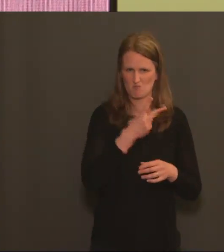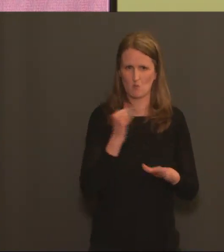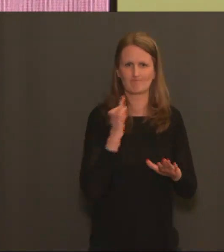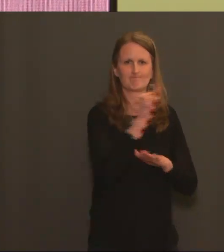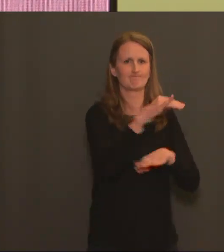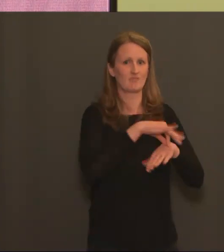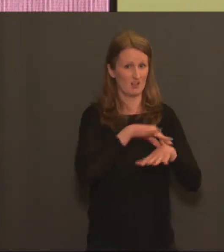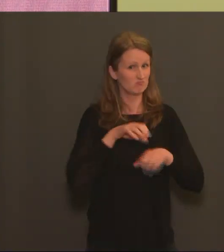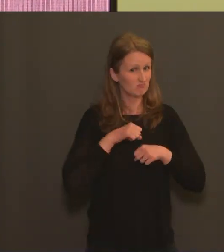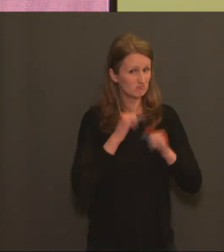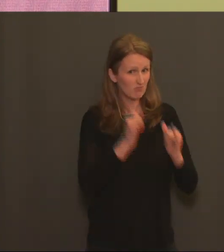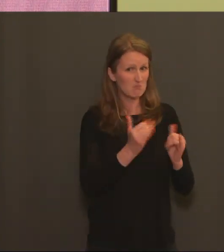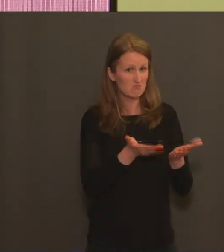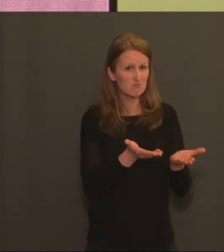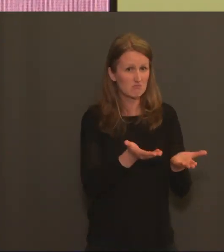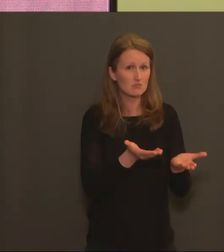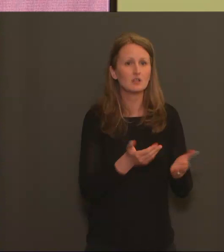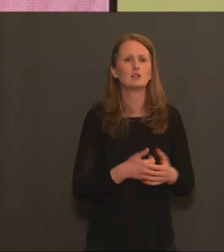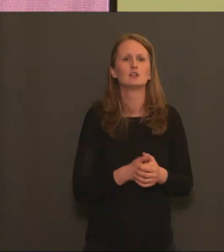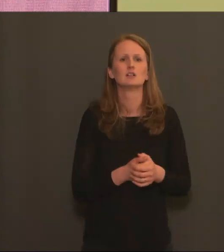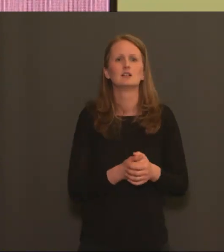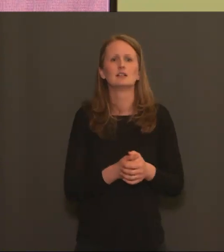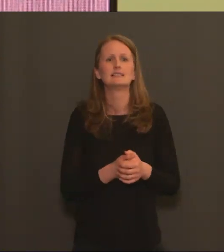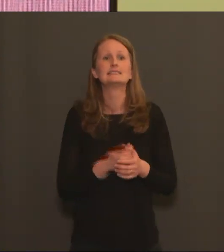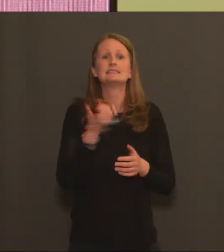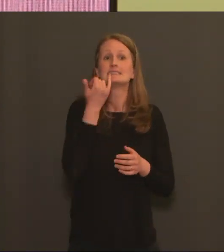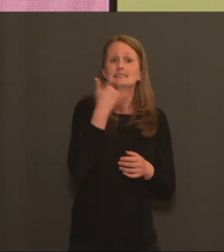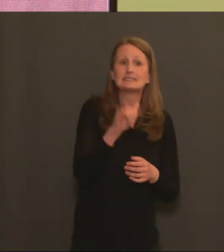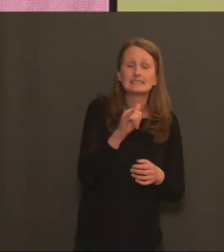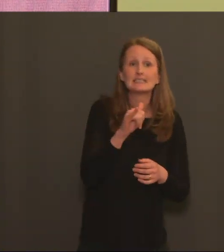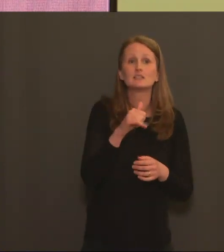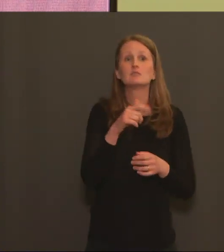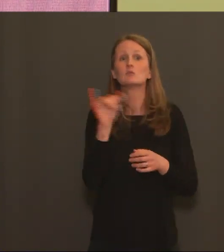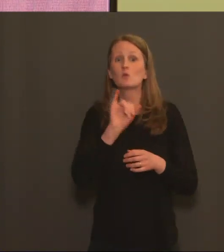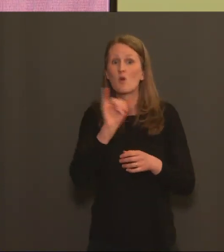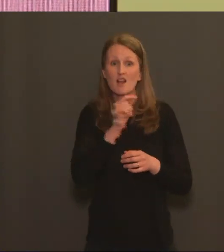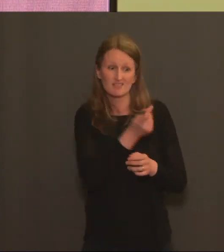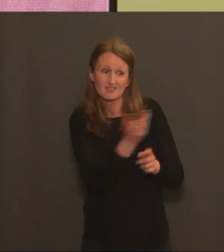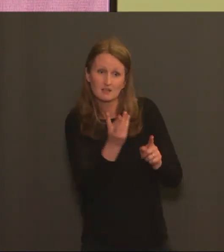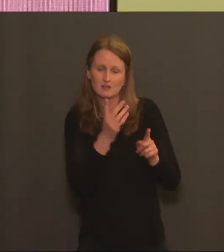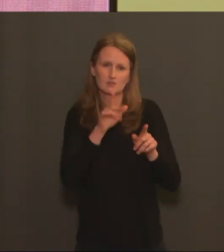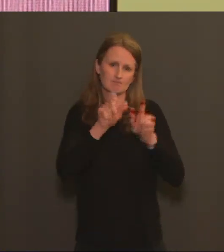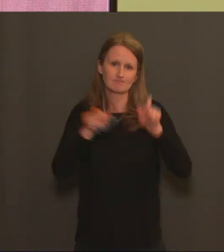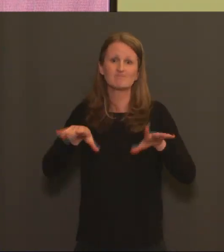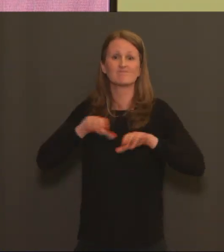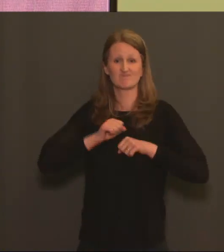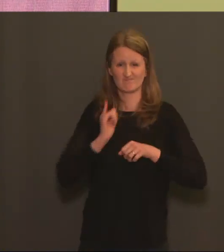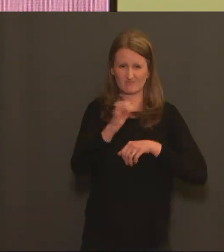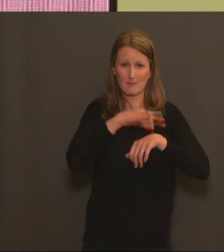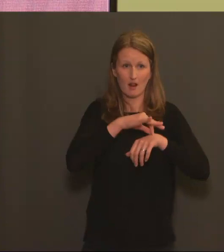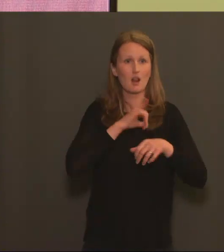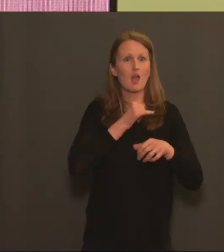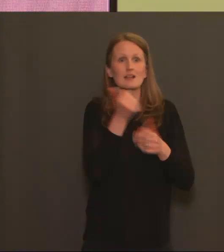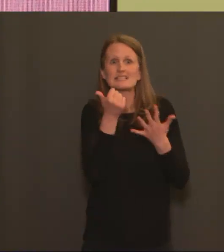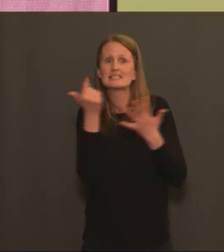c'est le cas dans 6 à 7% des cas dans notre pays. Et on sait que malheureusement, on peut en décéder. Globalement, c'est à peu